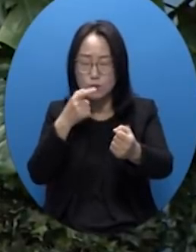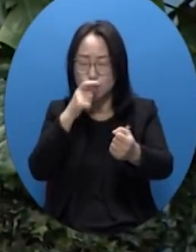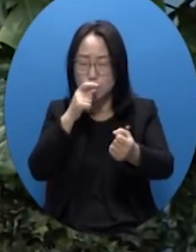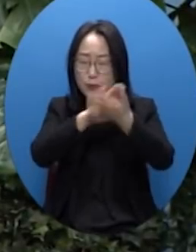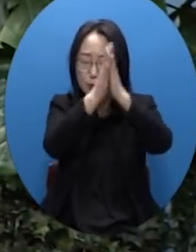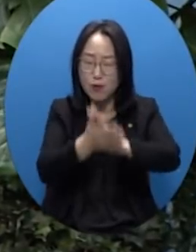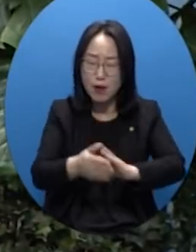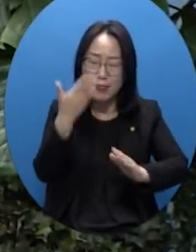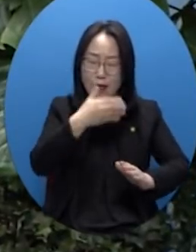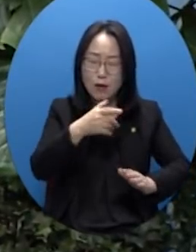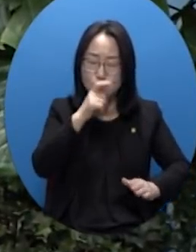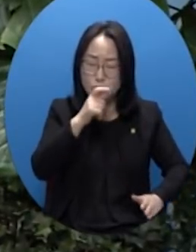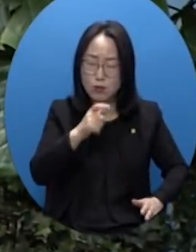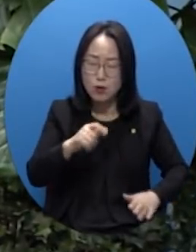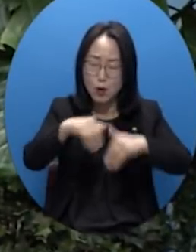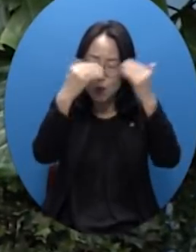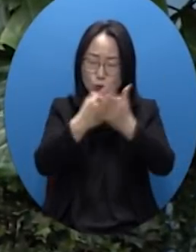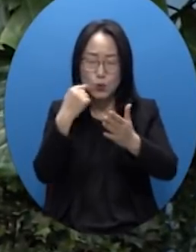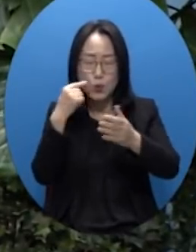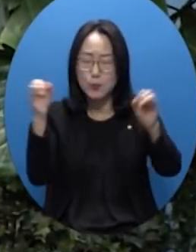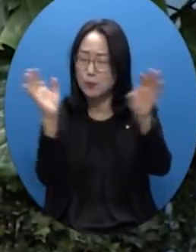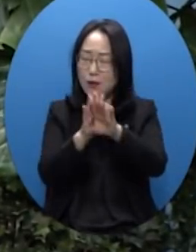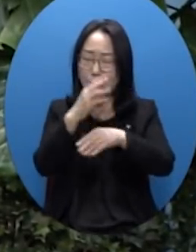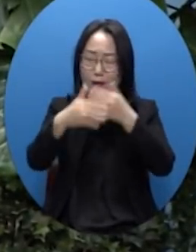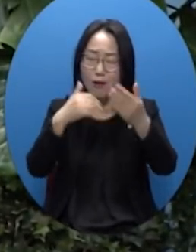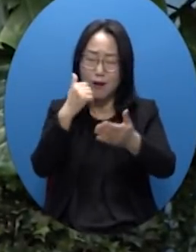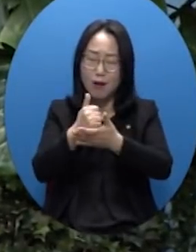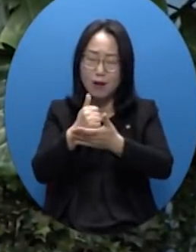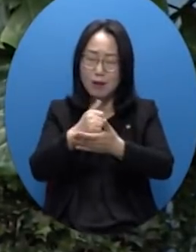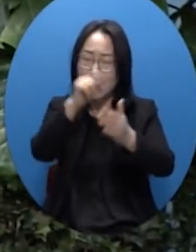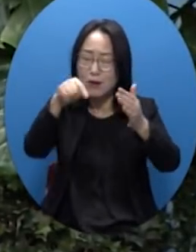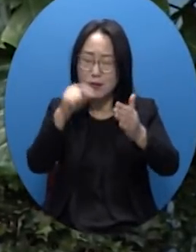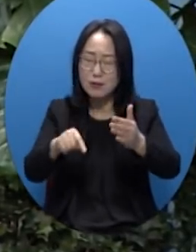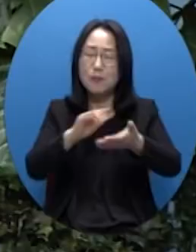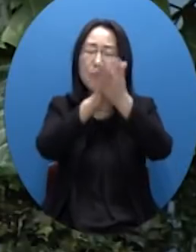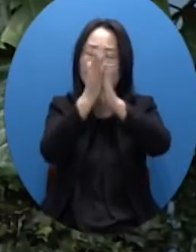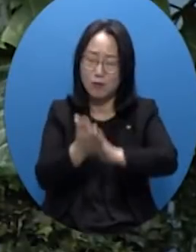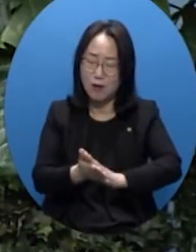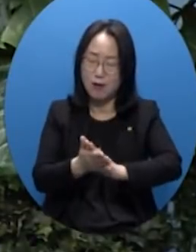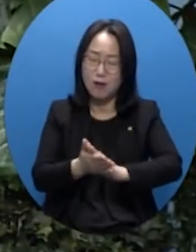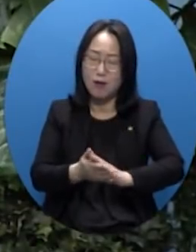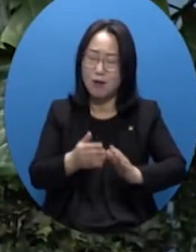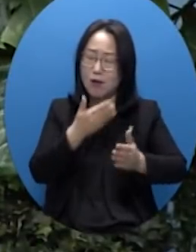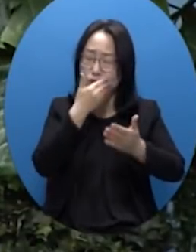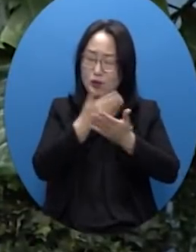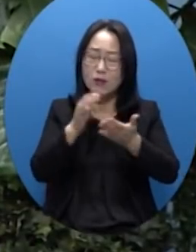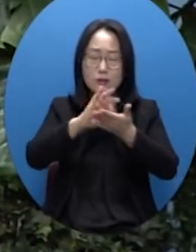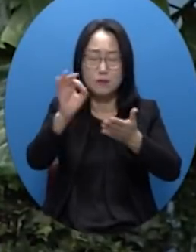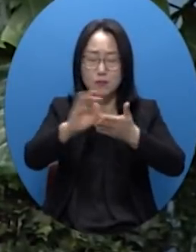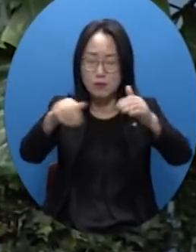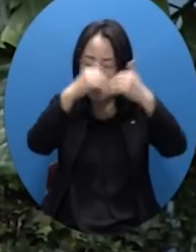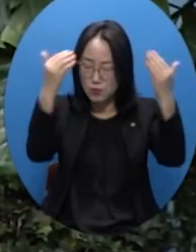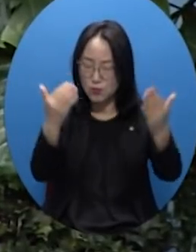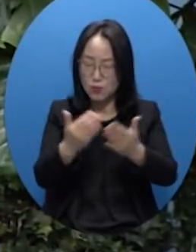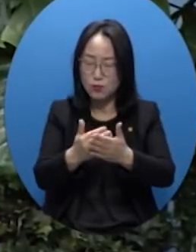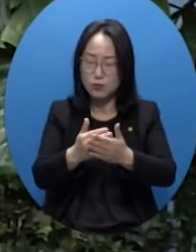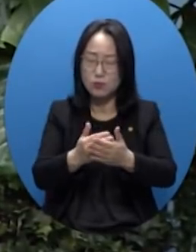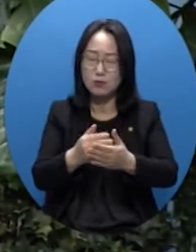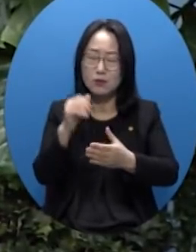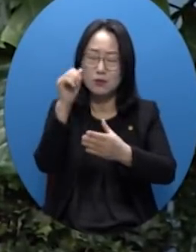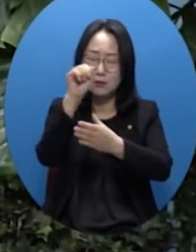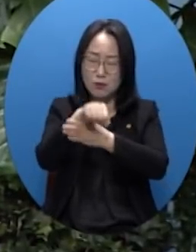한 병원에서 우리 삶이 변화 되어지고 남한에서 하루 영화에서 귀하게 쓰임받는 제모 다 되도록 김 꺼내 내려